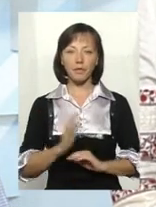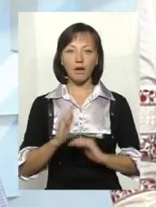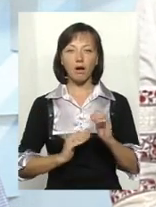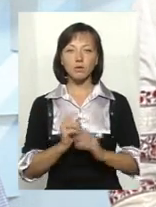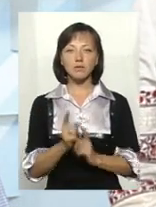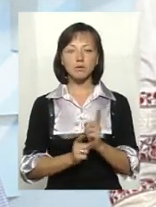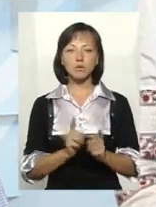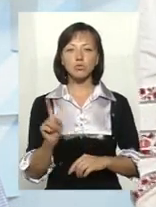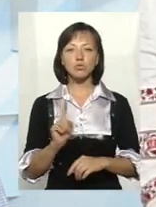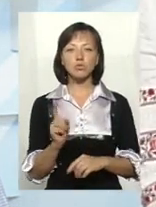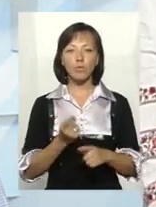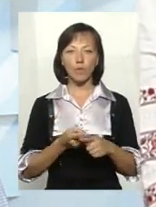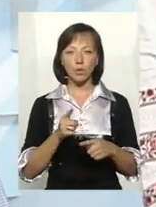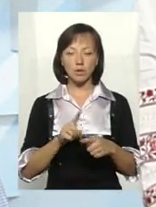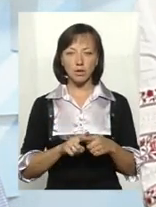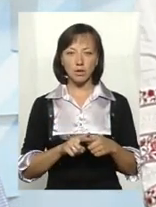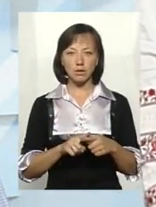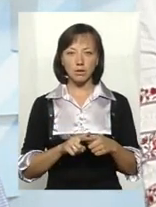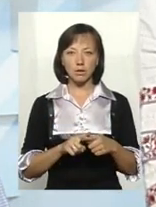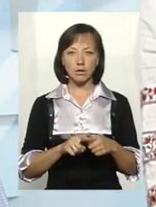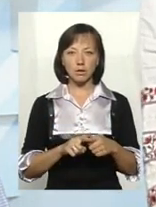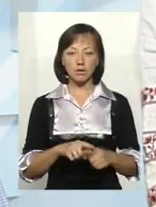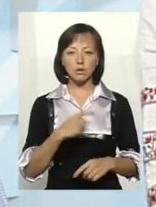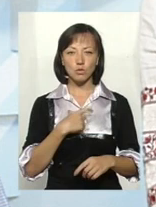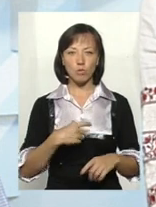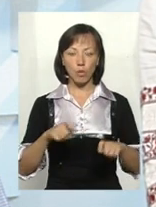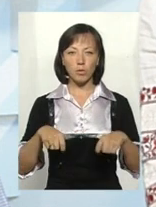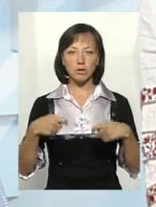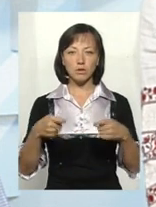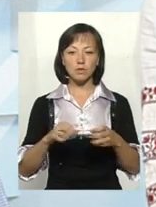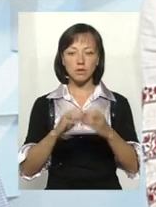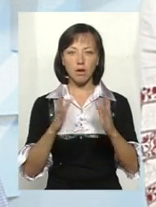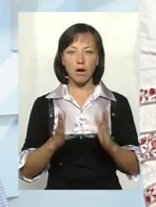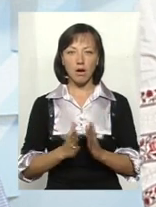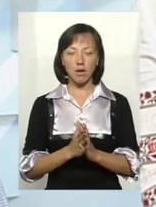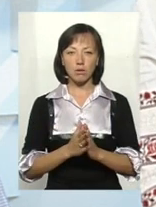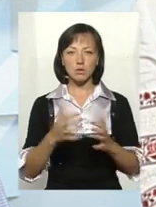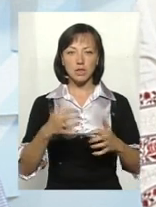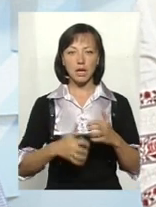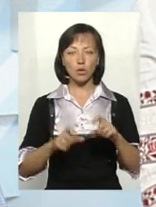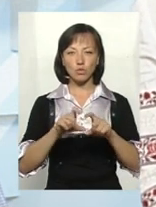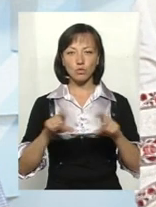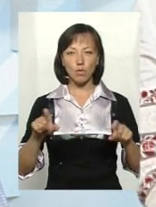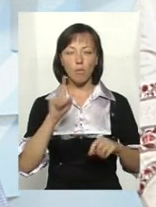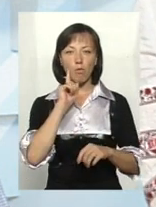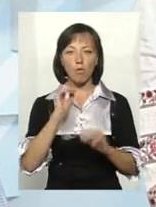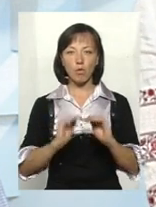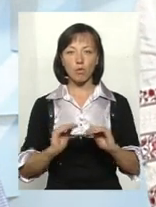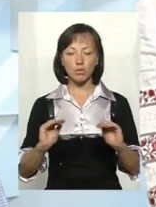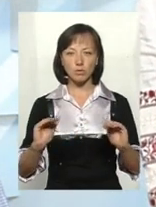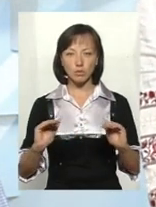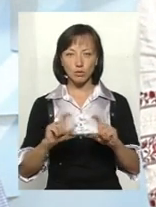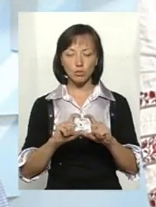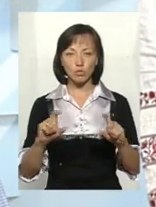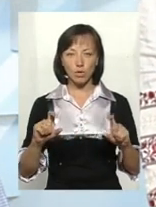зміни, що вони за собою принесуть в загальну середню школу, в молодші, в